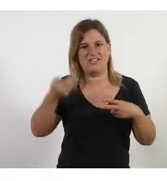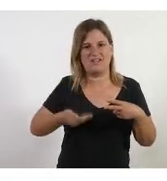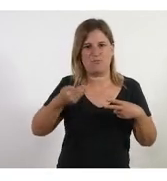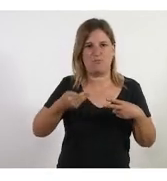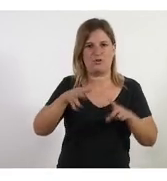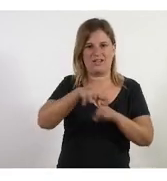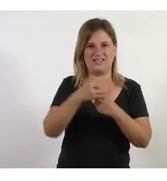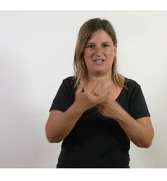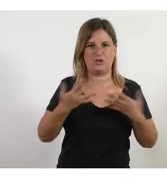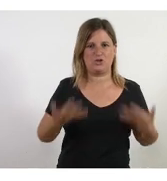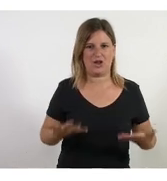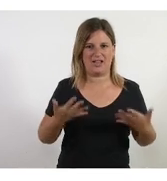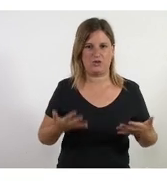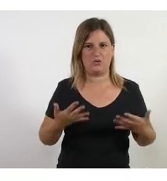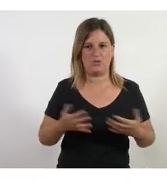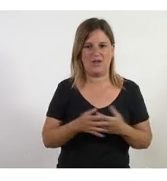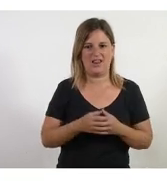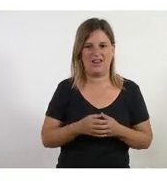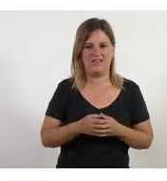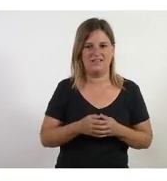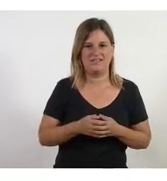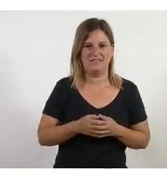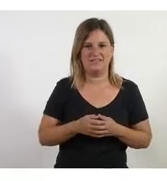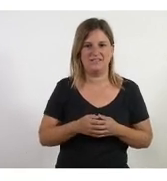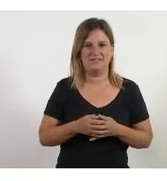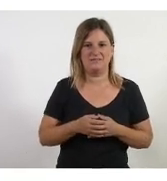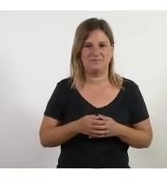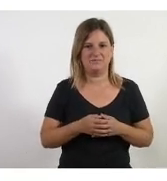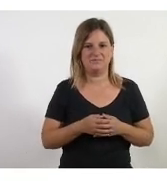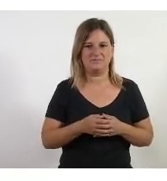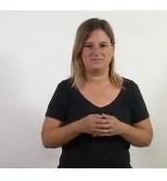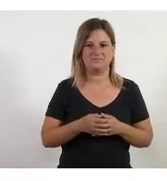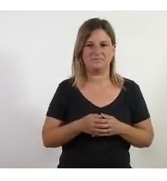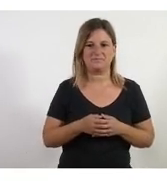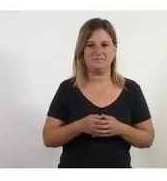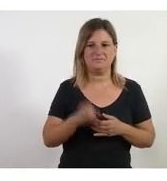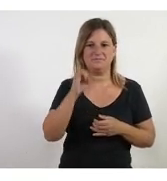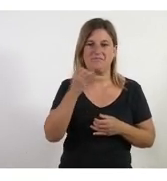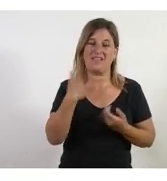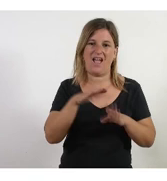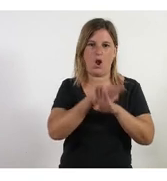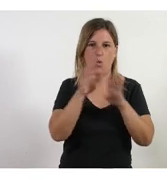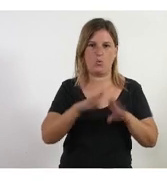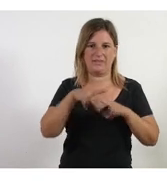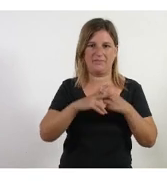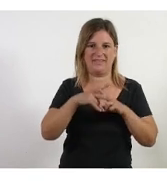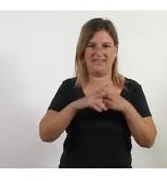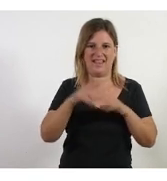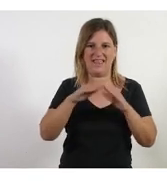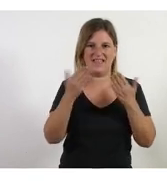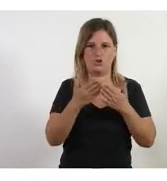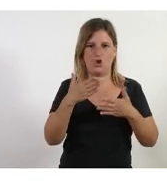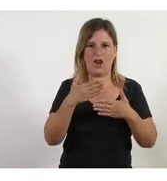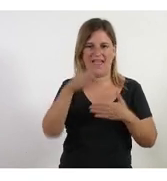estem vivint, o sigui, en aquesta situació actual. I res, serà l'últim taller de l'Escola d'Estiu del Voluntariat